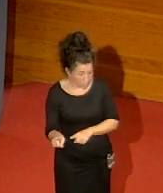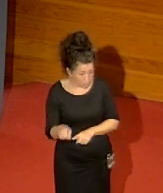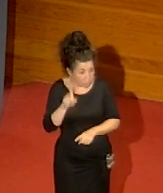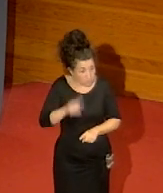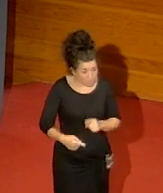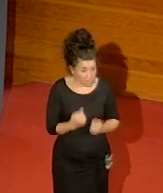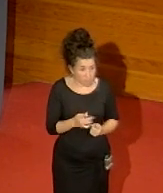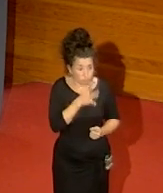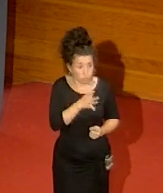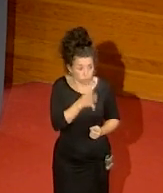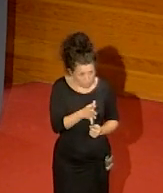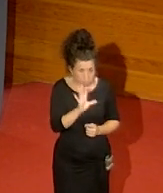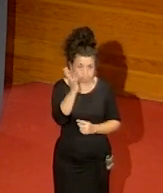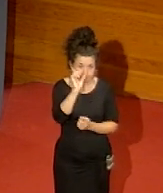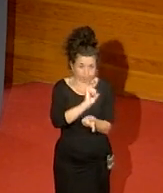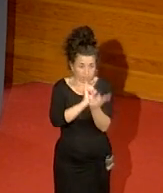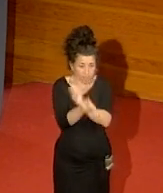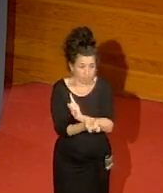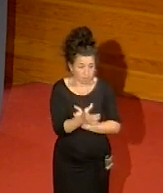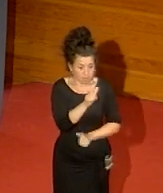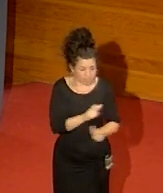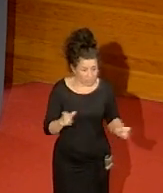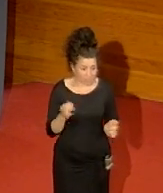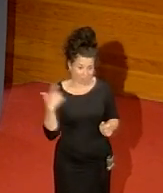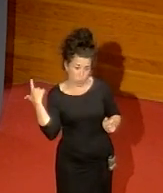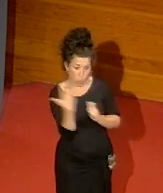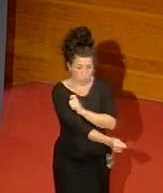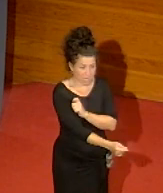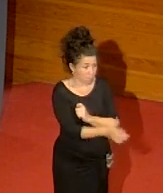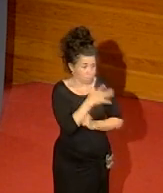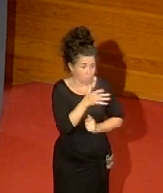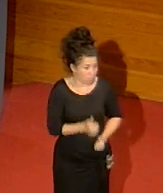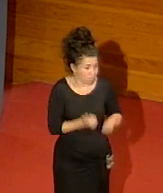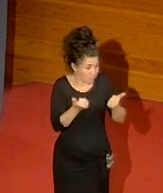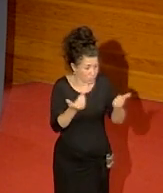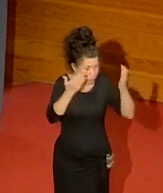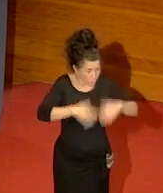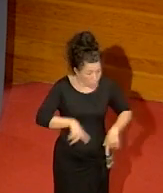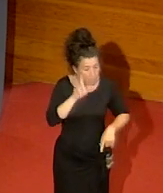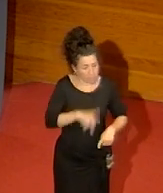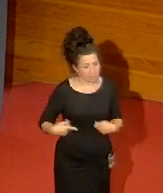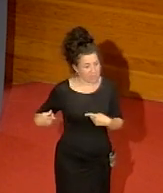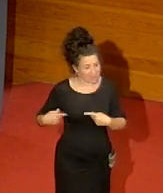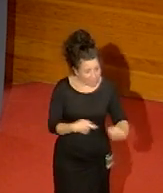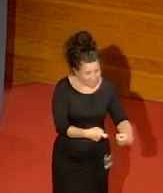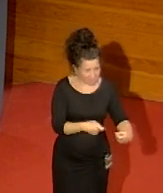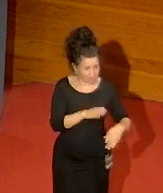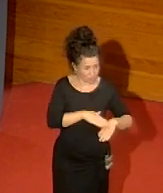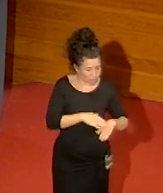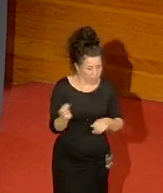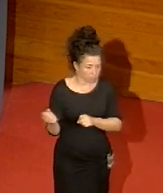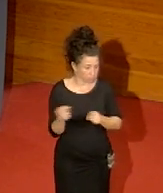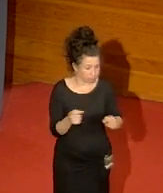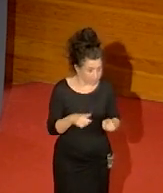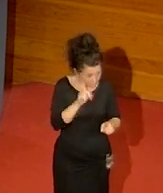markatuko du, jendeak zenbait zonaldetatik ies egin besterik ez duelako izango, eta gerrek baita ere, baita